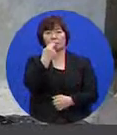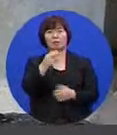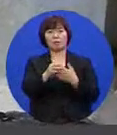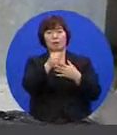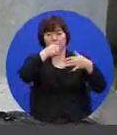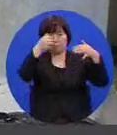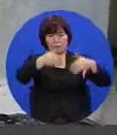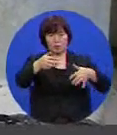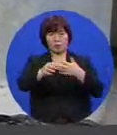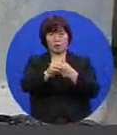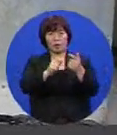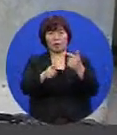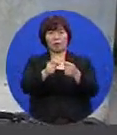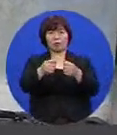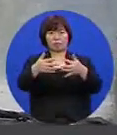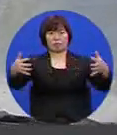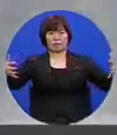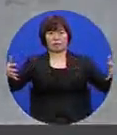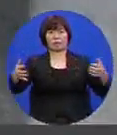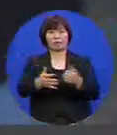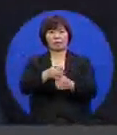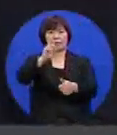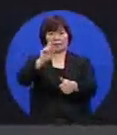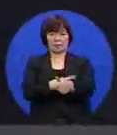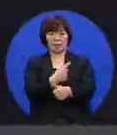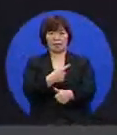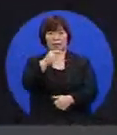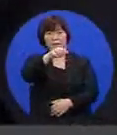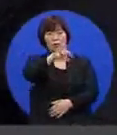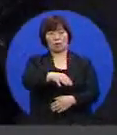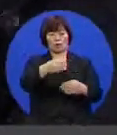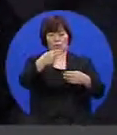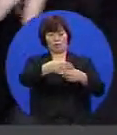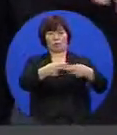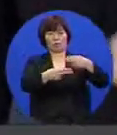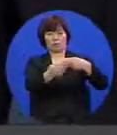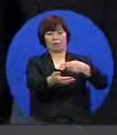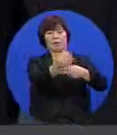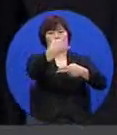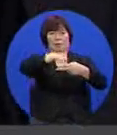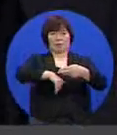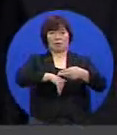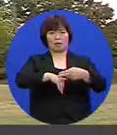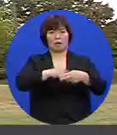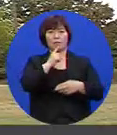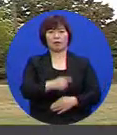비가 오면서 양이 많아지자 이곳